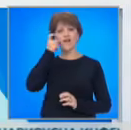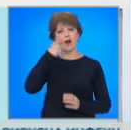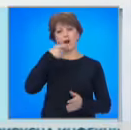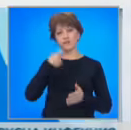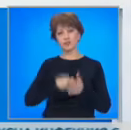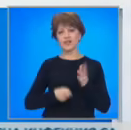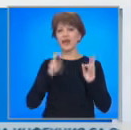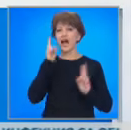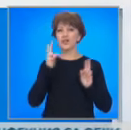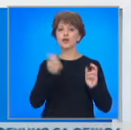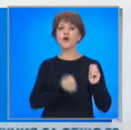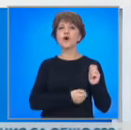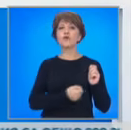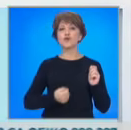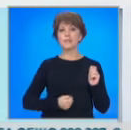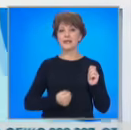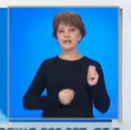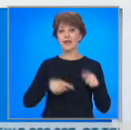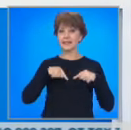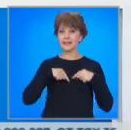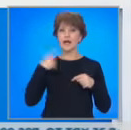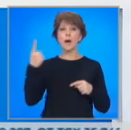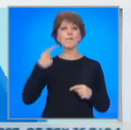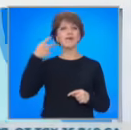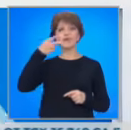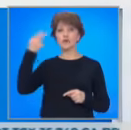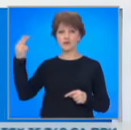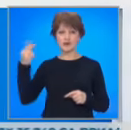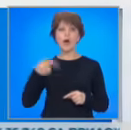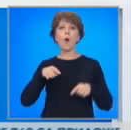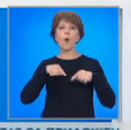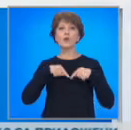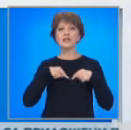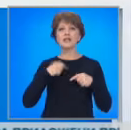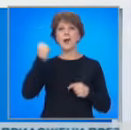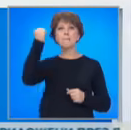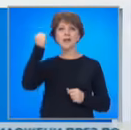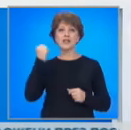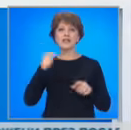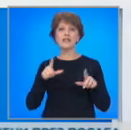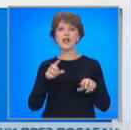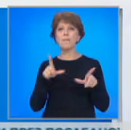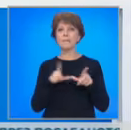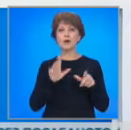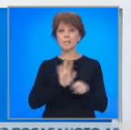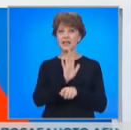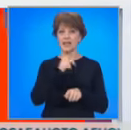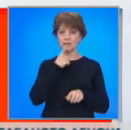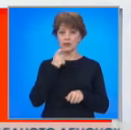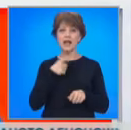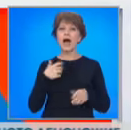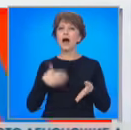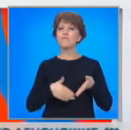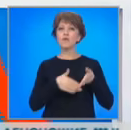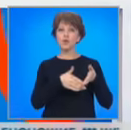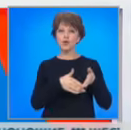решението на Шуменския окръжен съд. Първата инстанция осъди машиниста Димитър Михнев на 15 години затвора, а помощника му Радослав